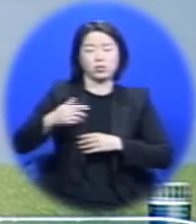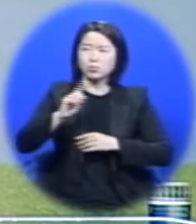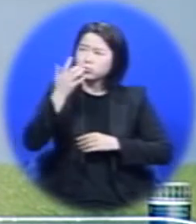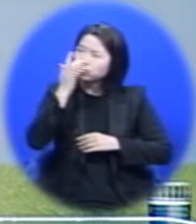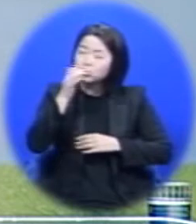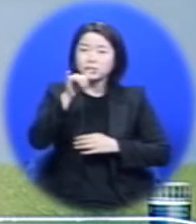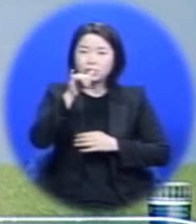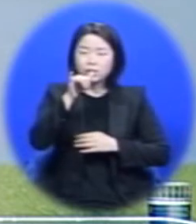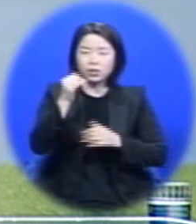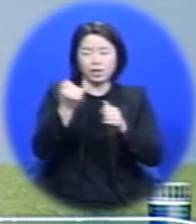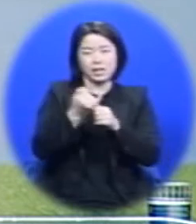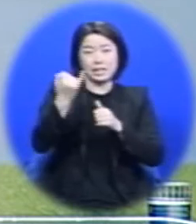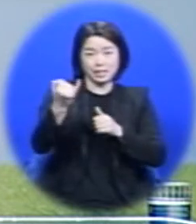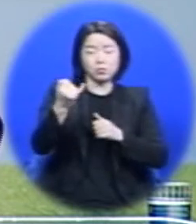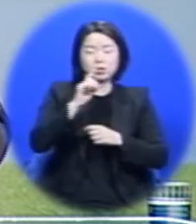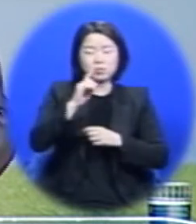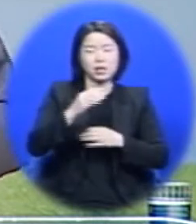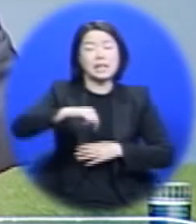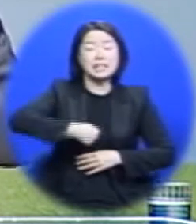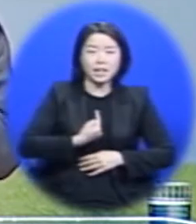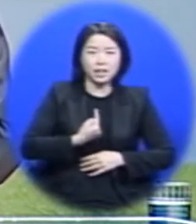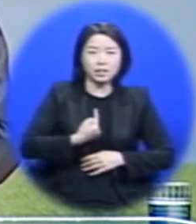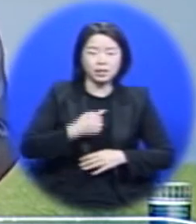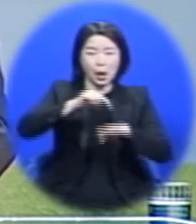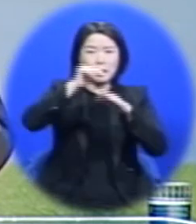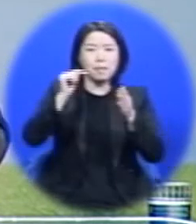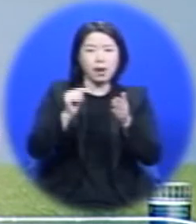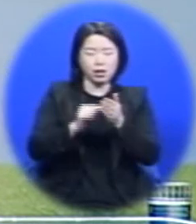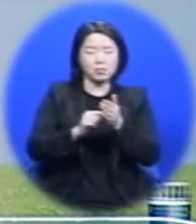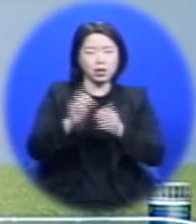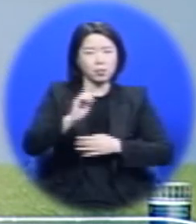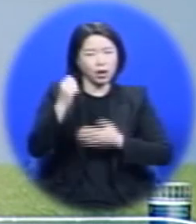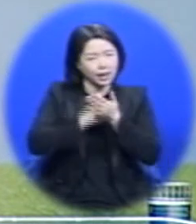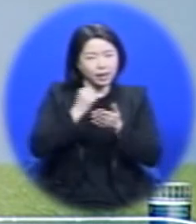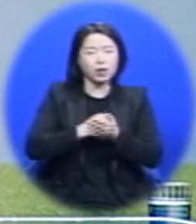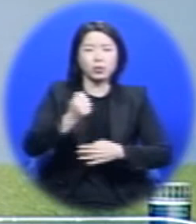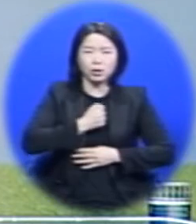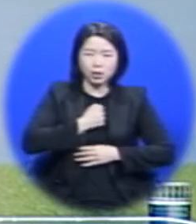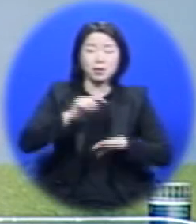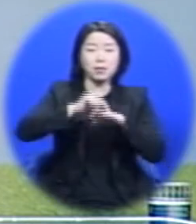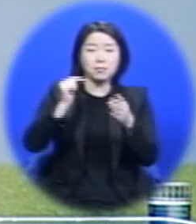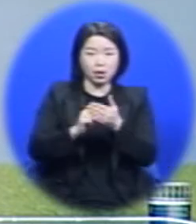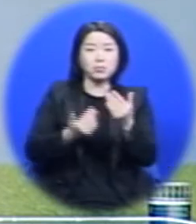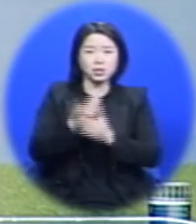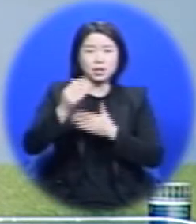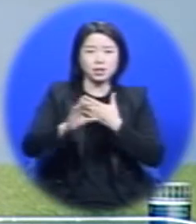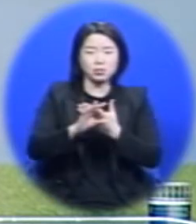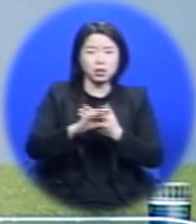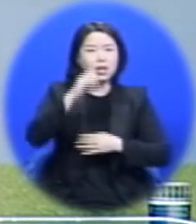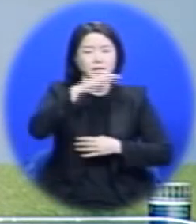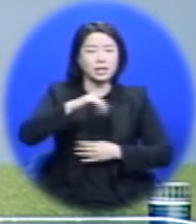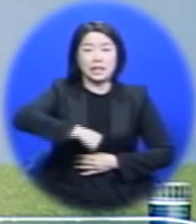그랬더니 그 사모님이 하시는 이야기가 자기는 이렇게 마음에 뭔가 안타깝고 답답한 마음이 생기면